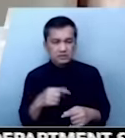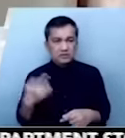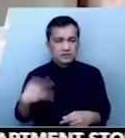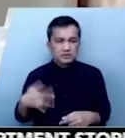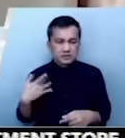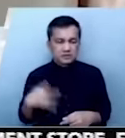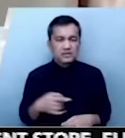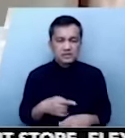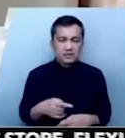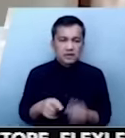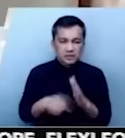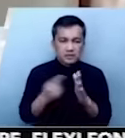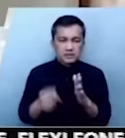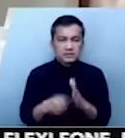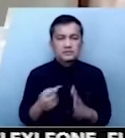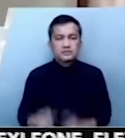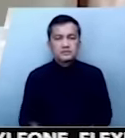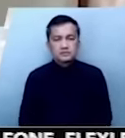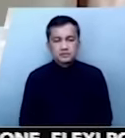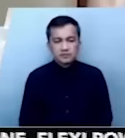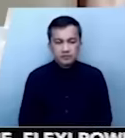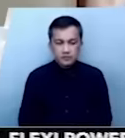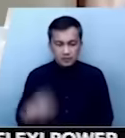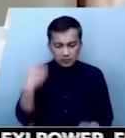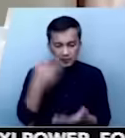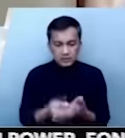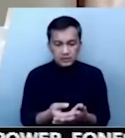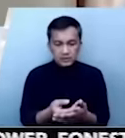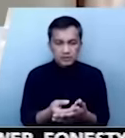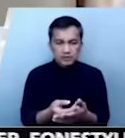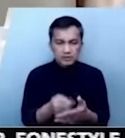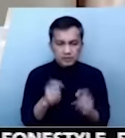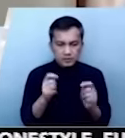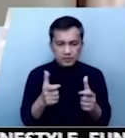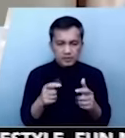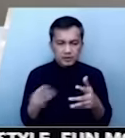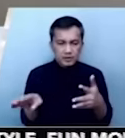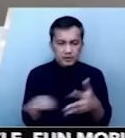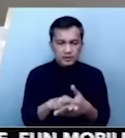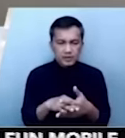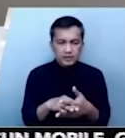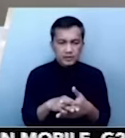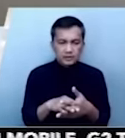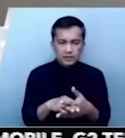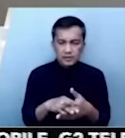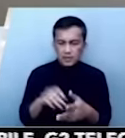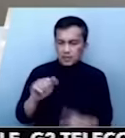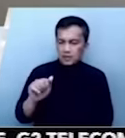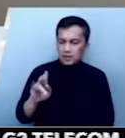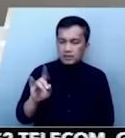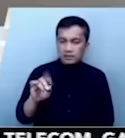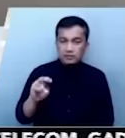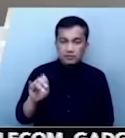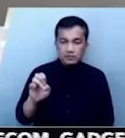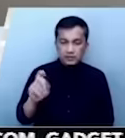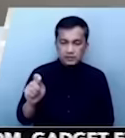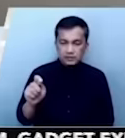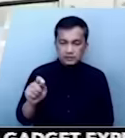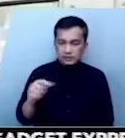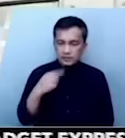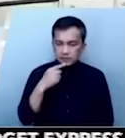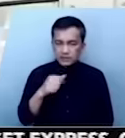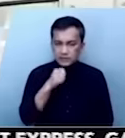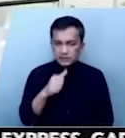iba. Pagdating dito, magpa-file agad yan ng Affidavit of Express Abandonment. Sinasabi na nila na hindi na kami interesadong kunin